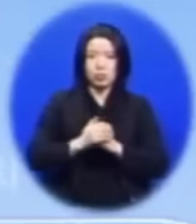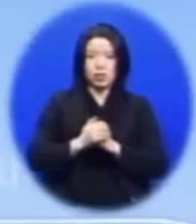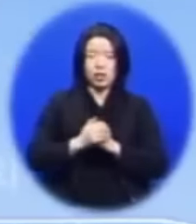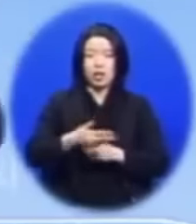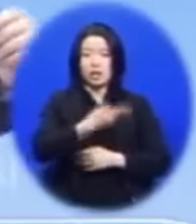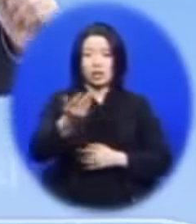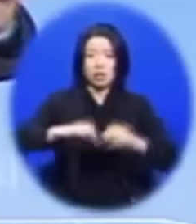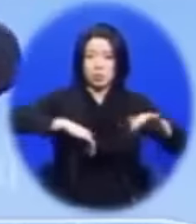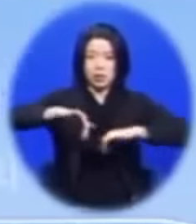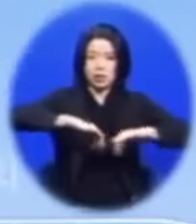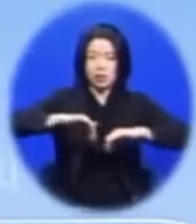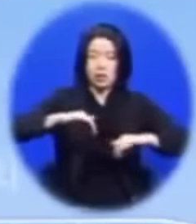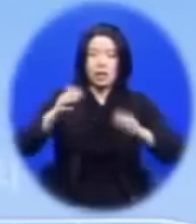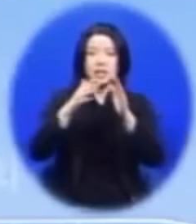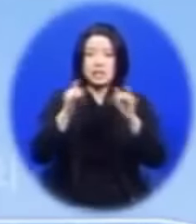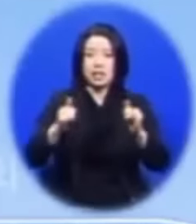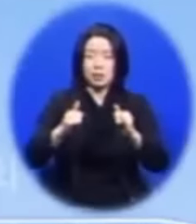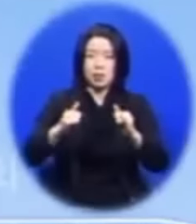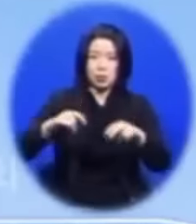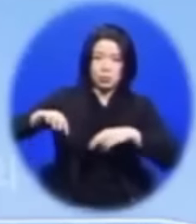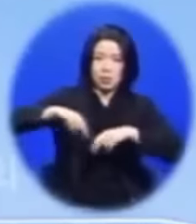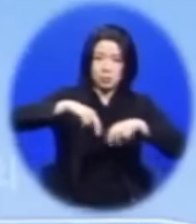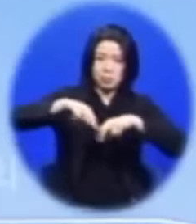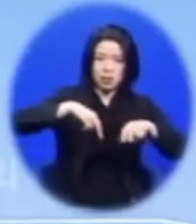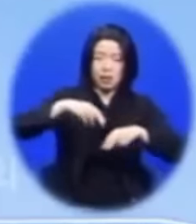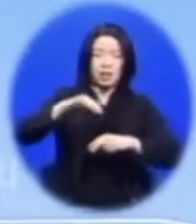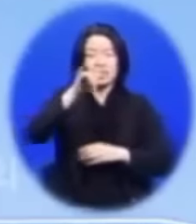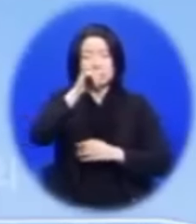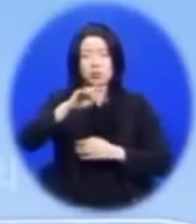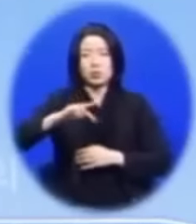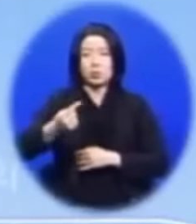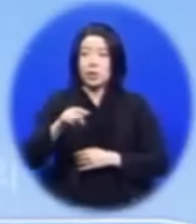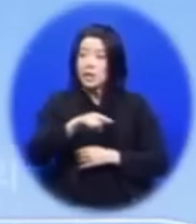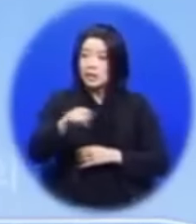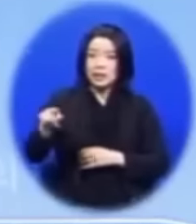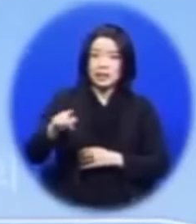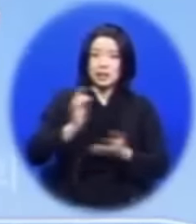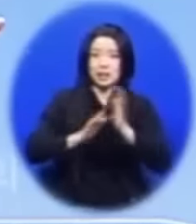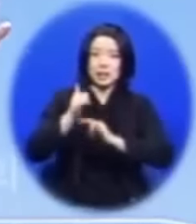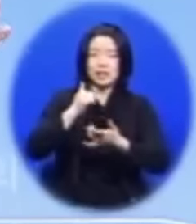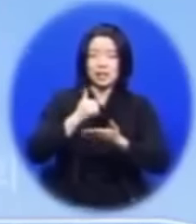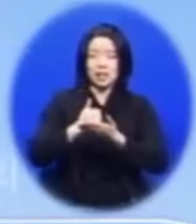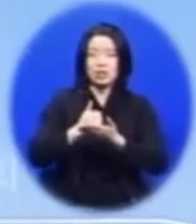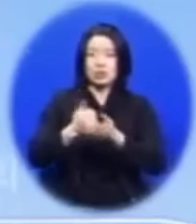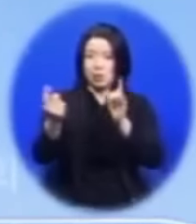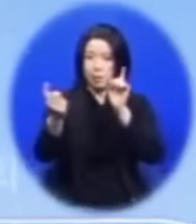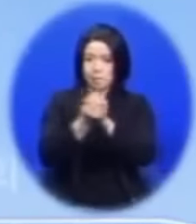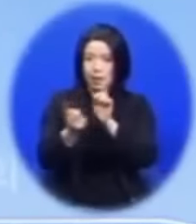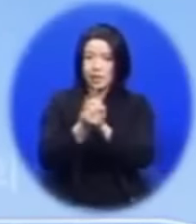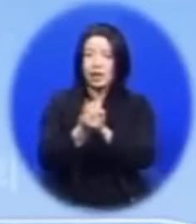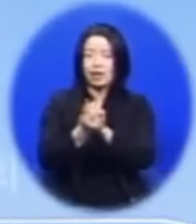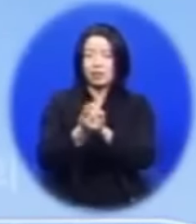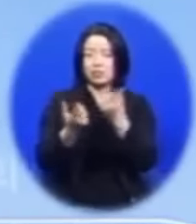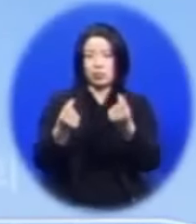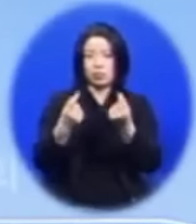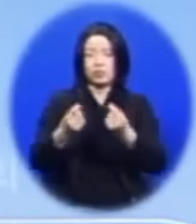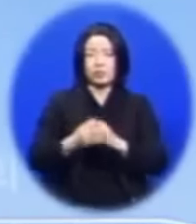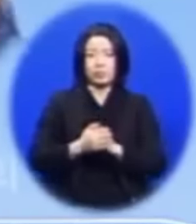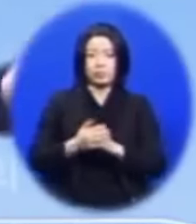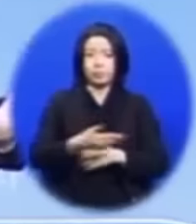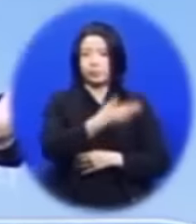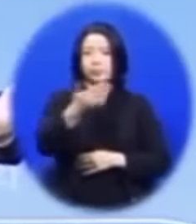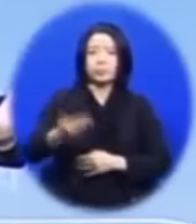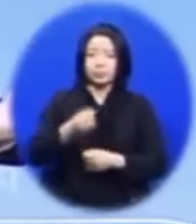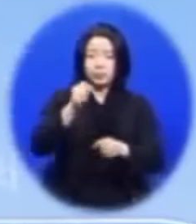길거리에서 사람하고 이렇게 스저 지나가도 그들은 예수님을 만난 거예요 여러분이 이미